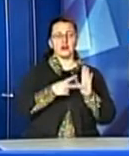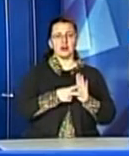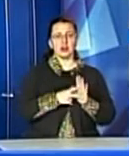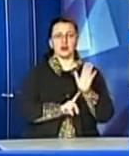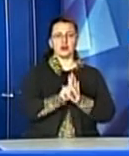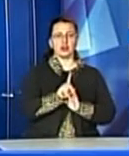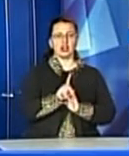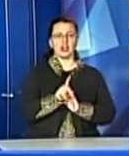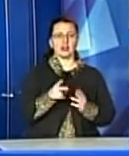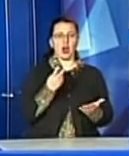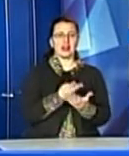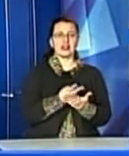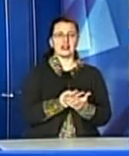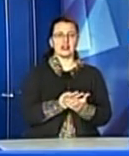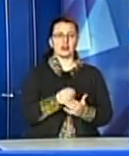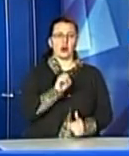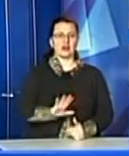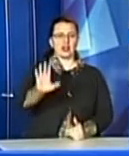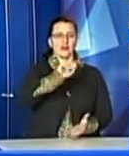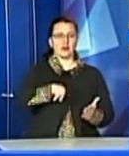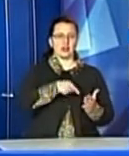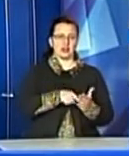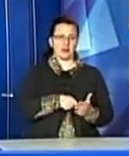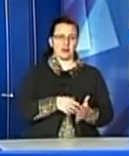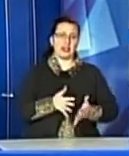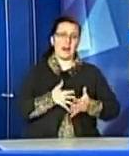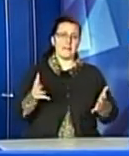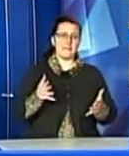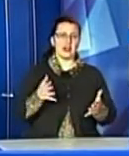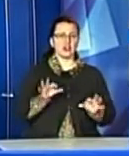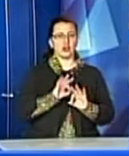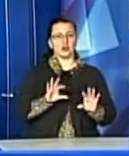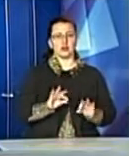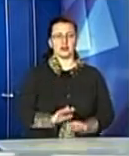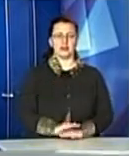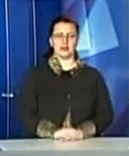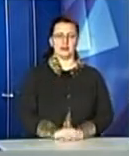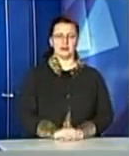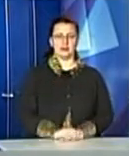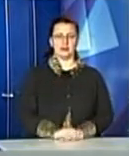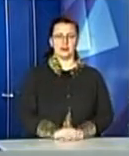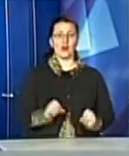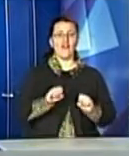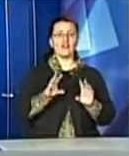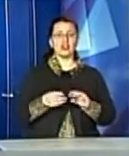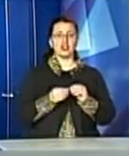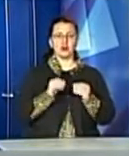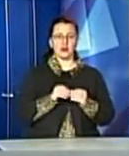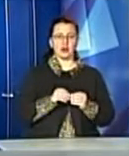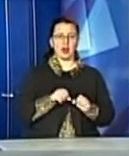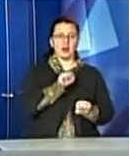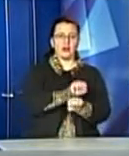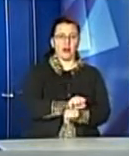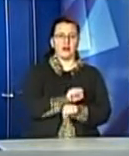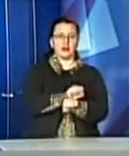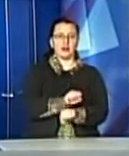зразком європейських міст. Більше про нововведення на дорозі. Марта Янко розповість. Вирішити проблему із заторами на перетині